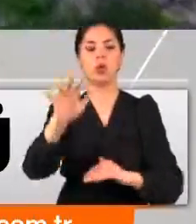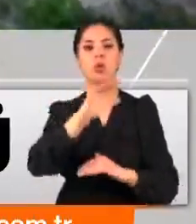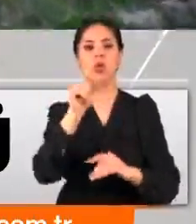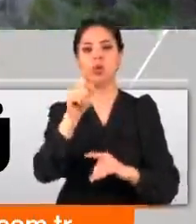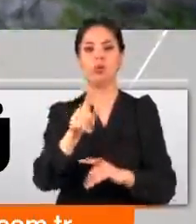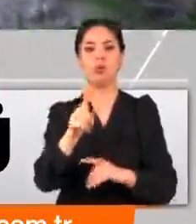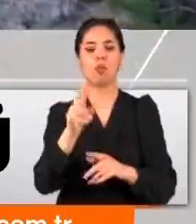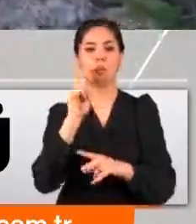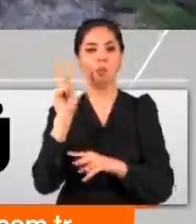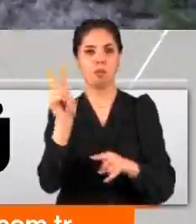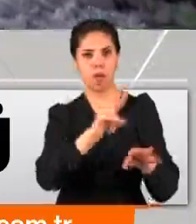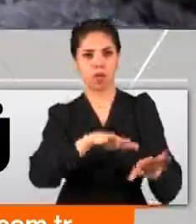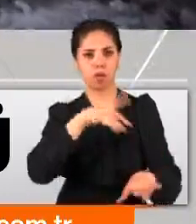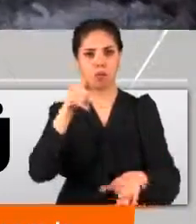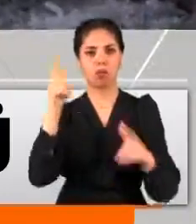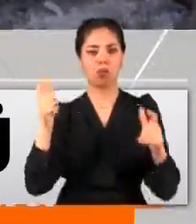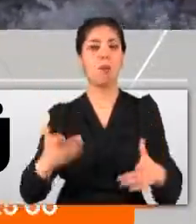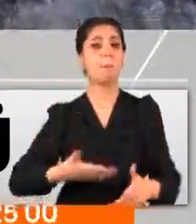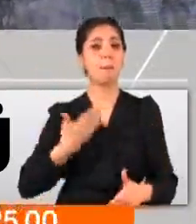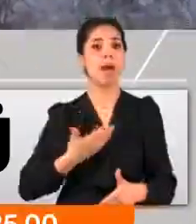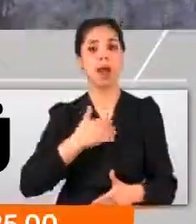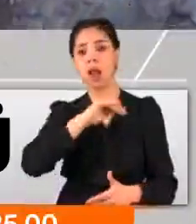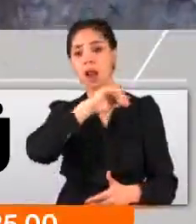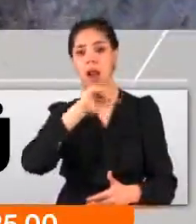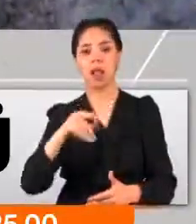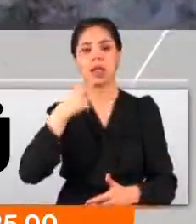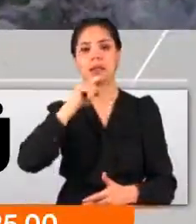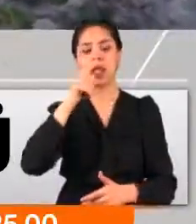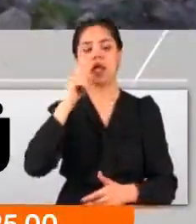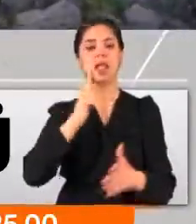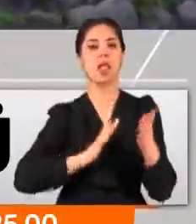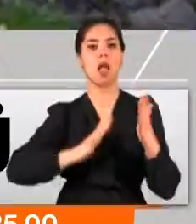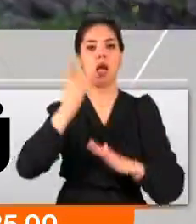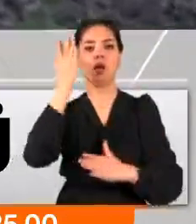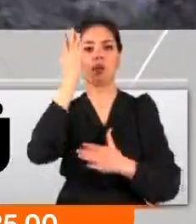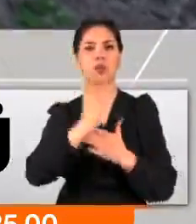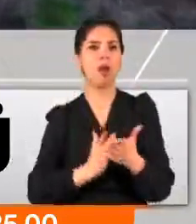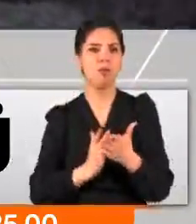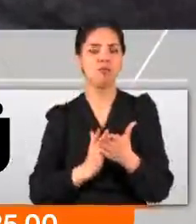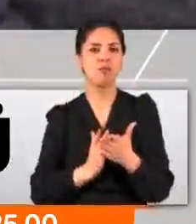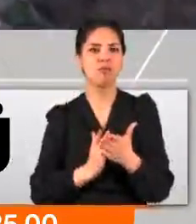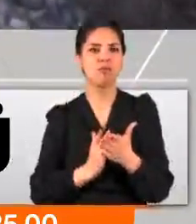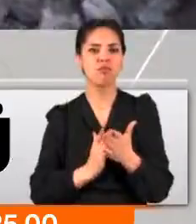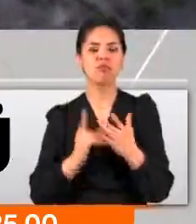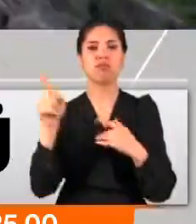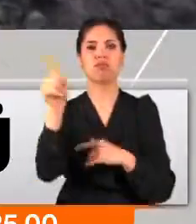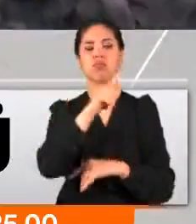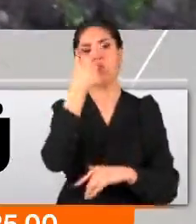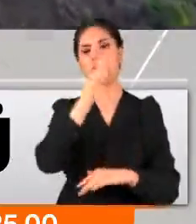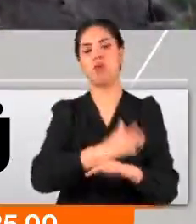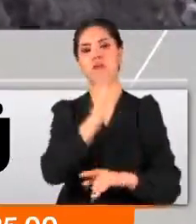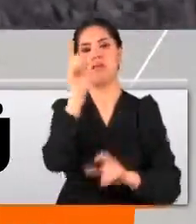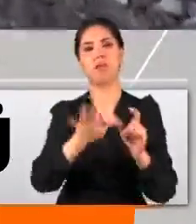o görüntü sonrası burayı merak etti. Bu zeytin ağacının ortadan ikiye bölünmesi burada köylüleri